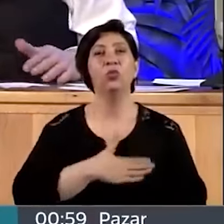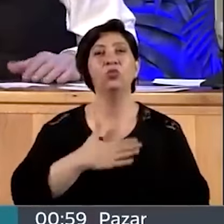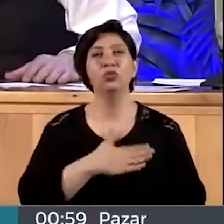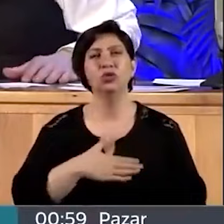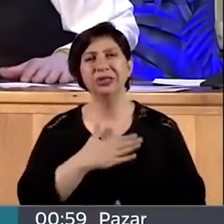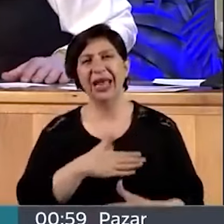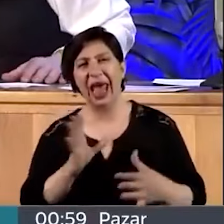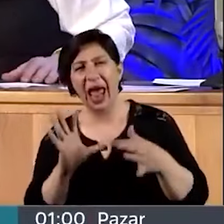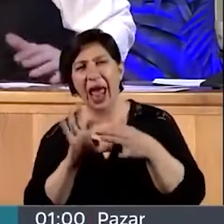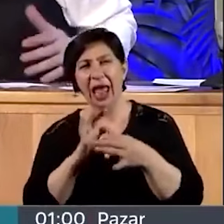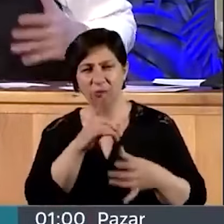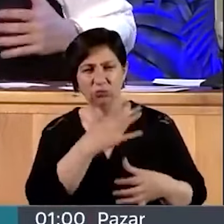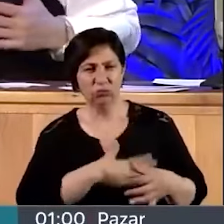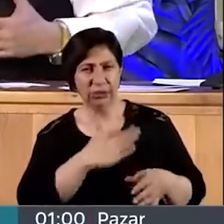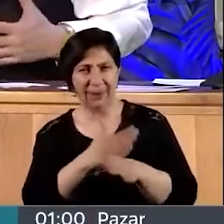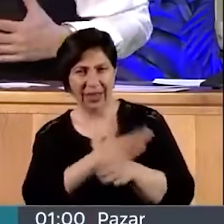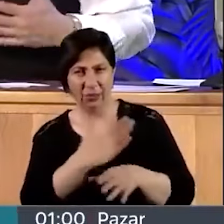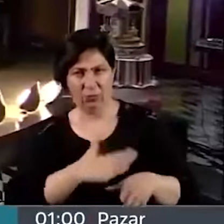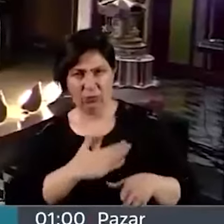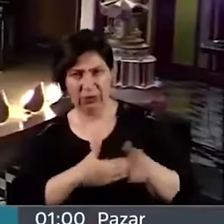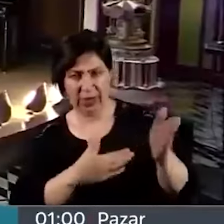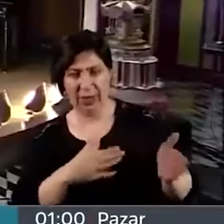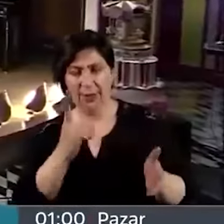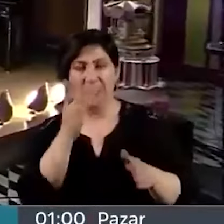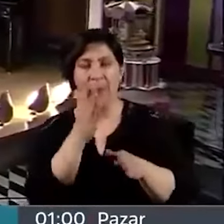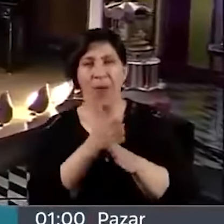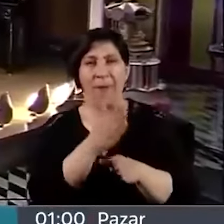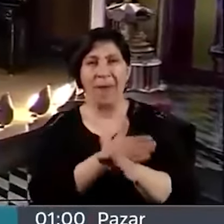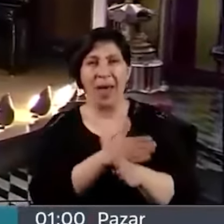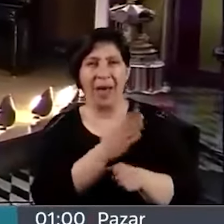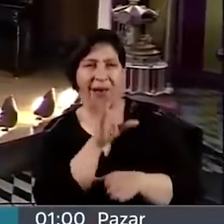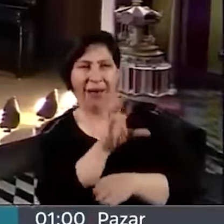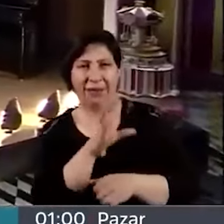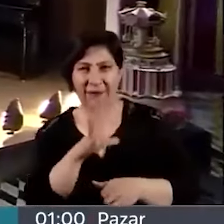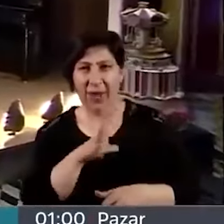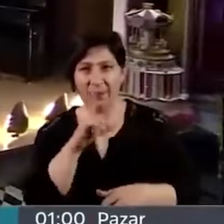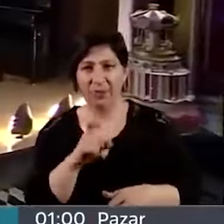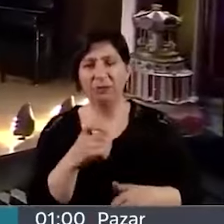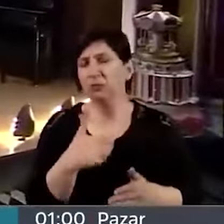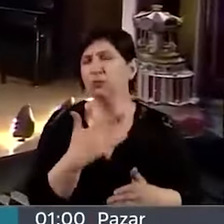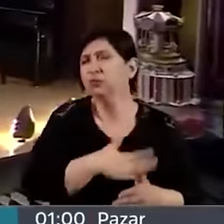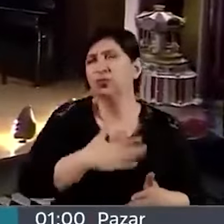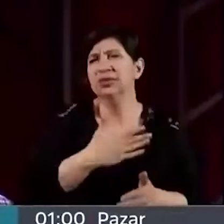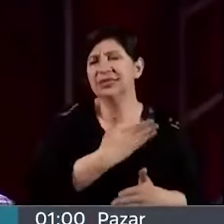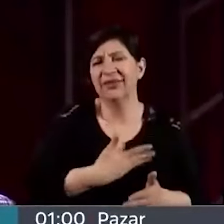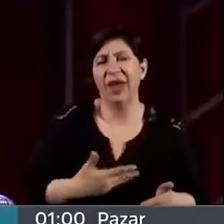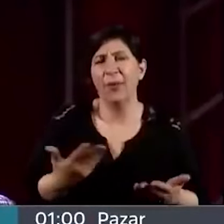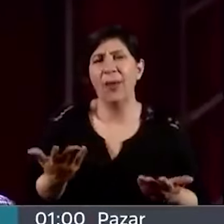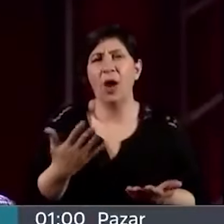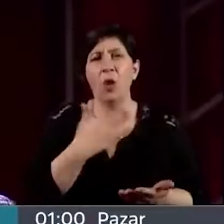Bursalılıkta bir şey var mı? Bursalı olmakta. Yani bunu seviyor musun? Bir memleket aidiyeti yaşıyor musun mesela? Severim Bursa'yı ama çok